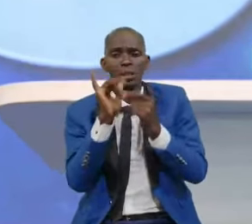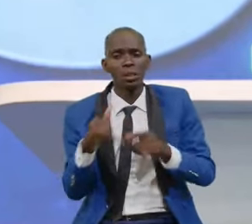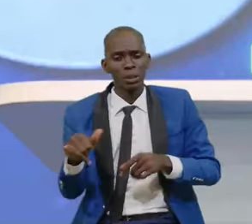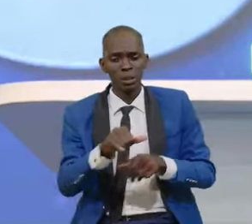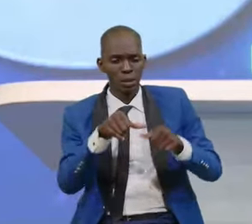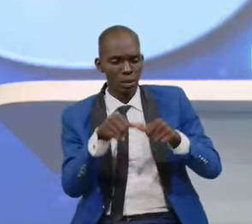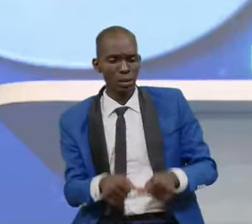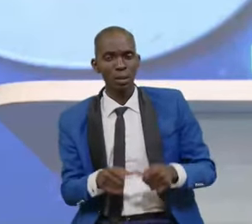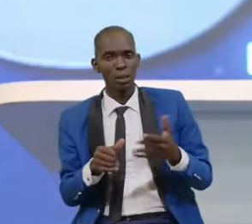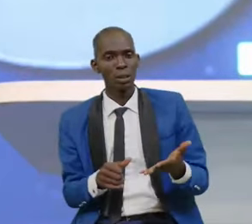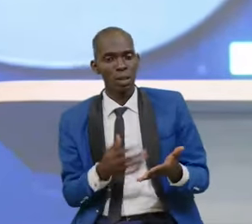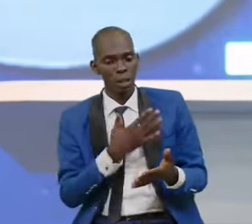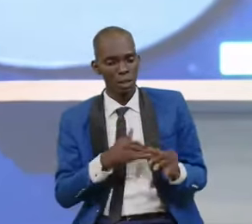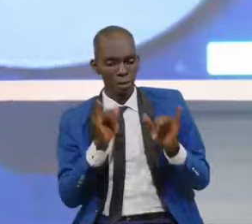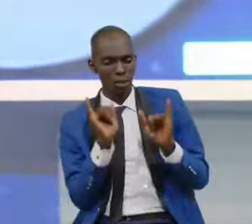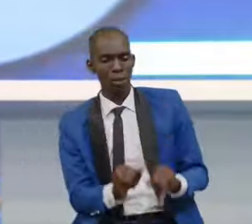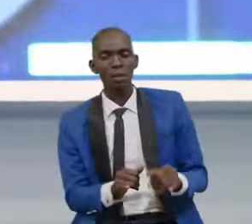assis là-bas et ils sont restés là.